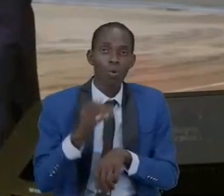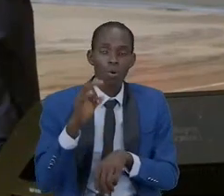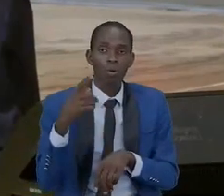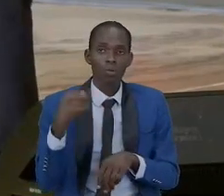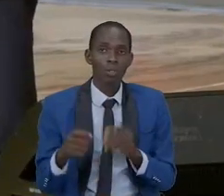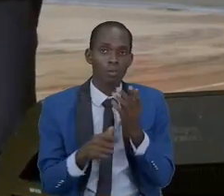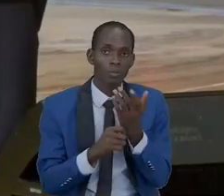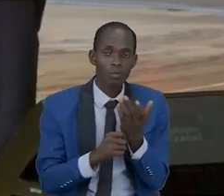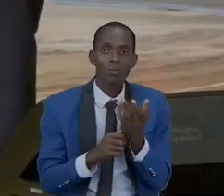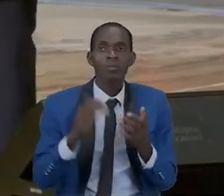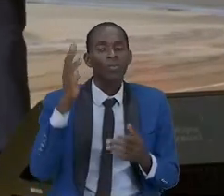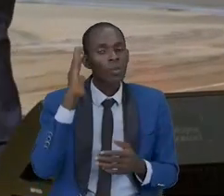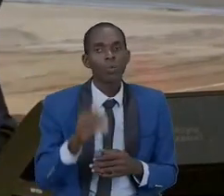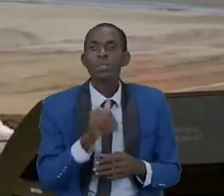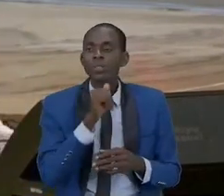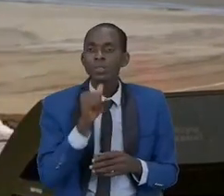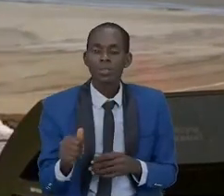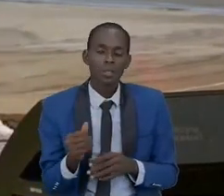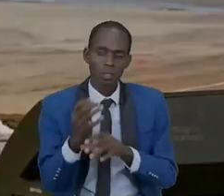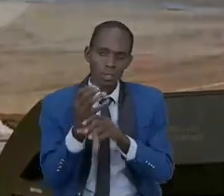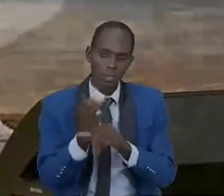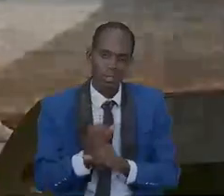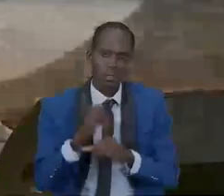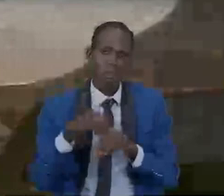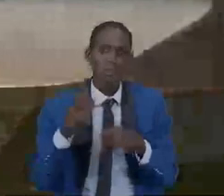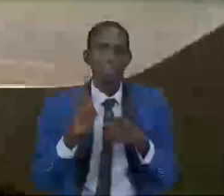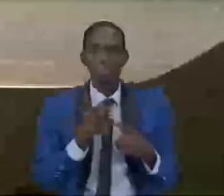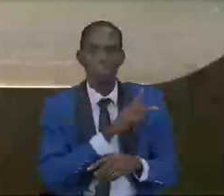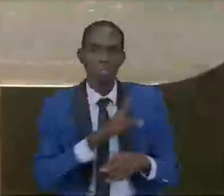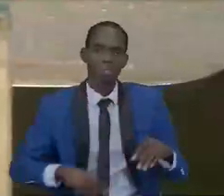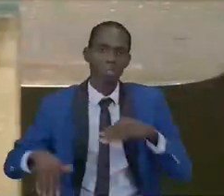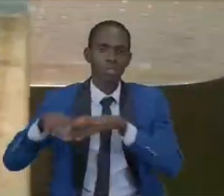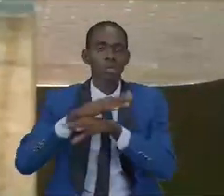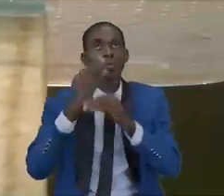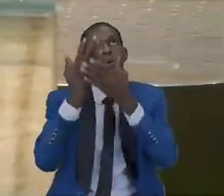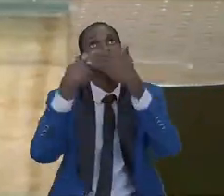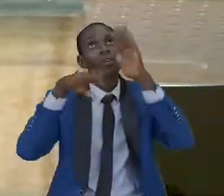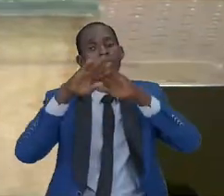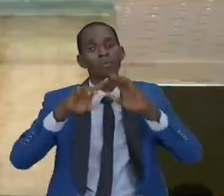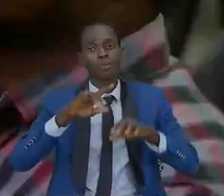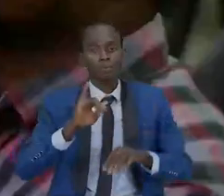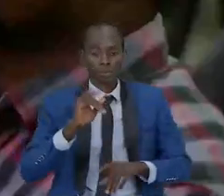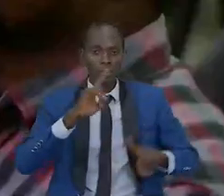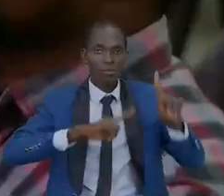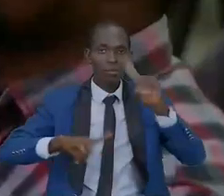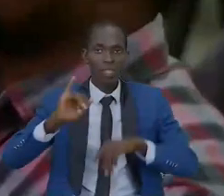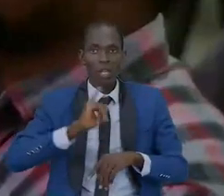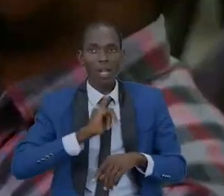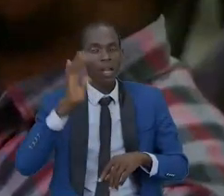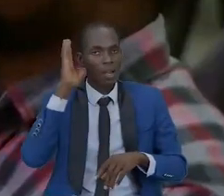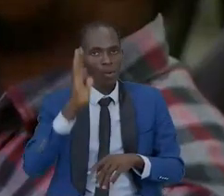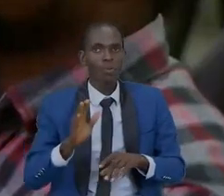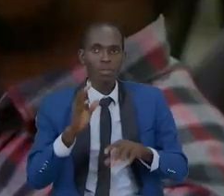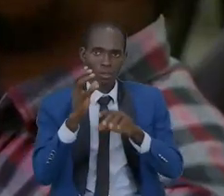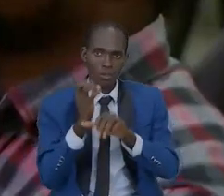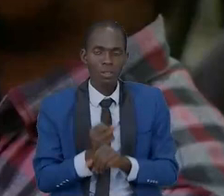chair héritera point le royaume de Dieu jériterais le royaume de Dieu